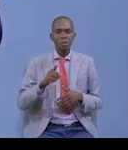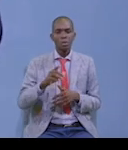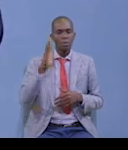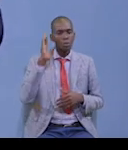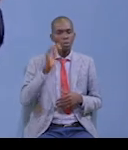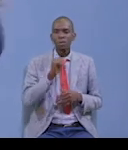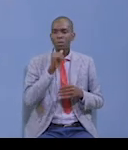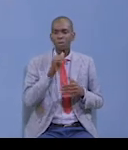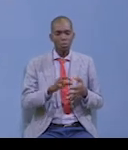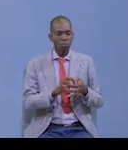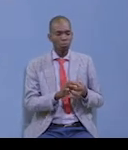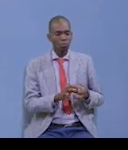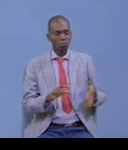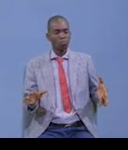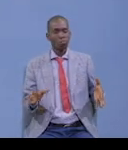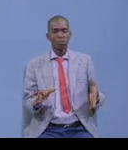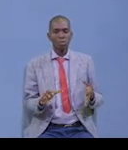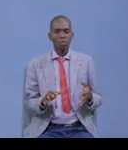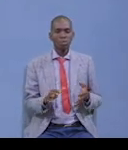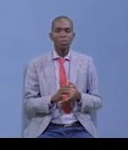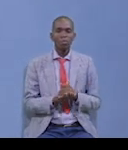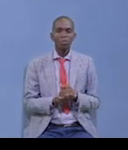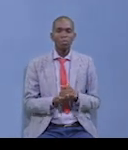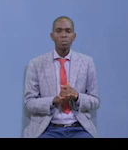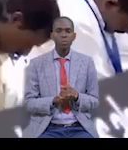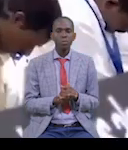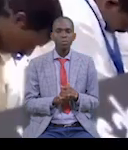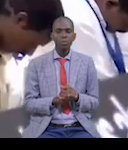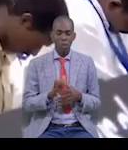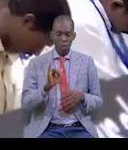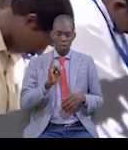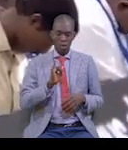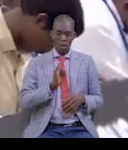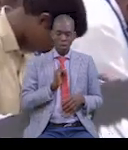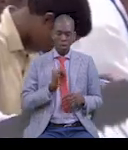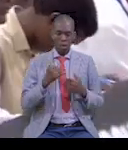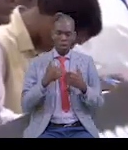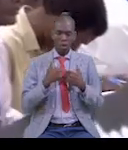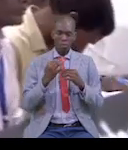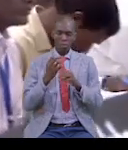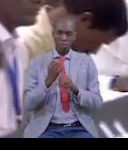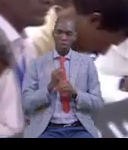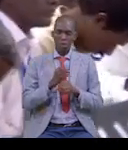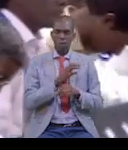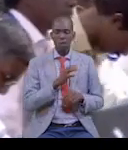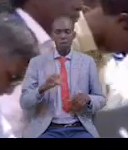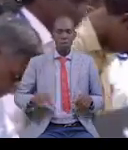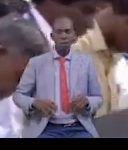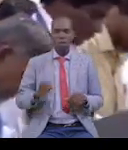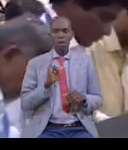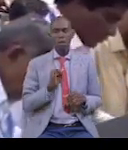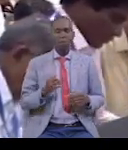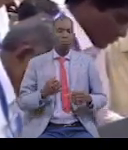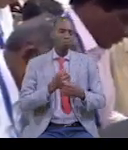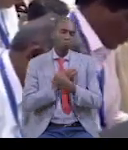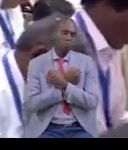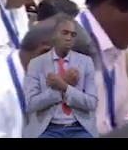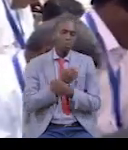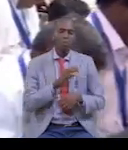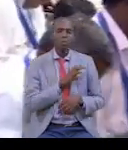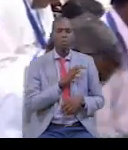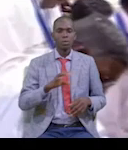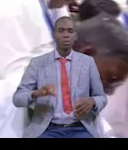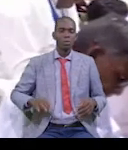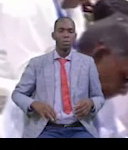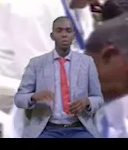go. వారు మార్గమును విడువక ముందుకు వెళ్తారు. I have got Christ. నేను క్రీస్తును చేపట్టుకున్నాను. I embrace Christ. నేను క్రీస్తును